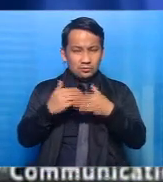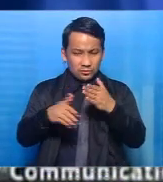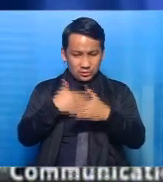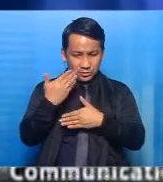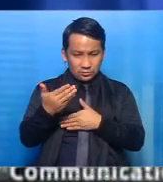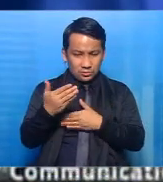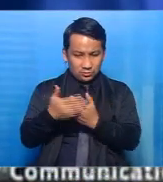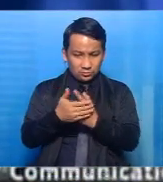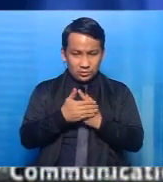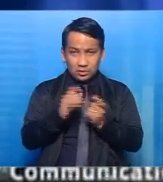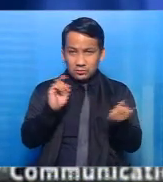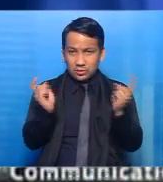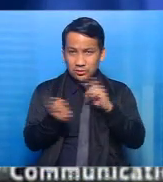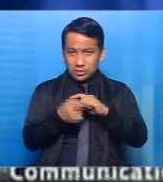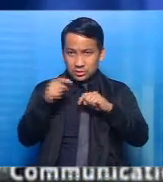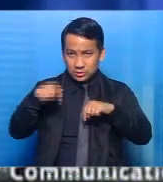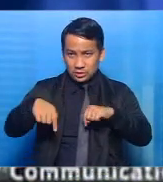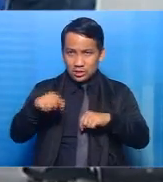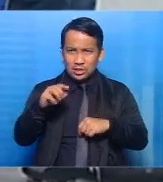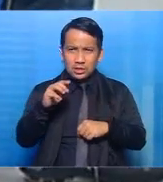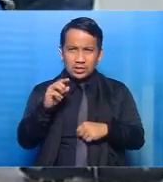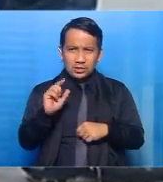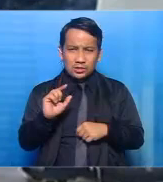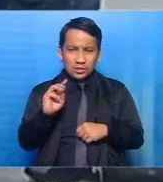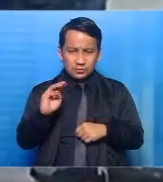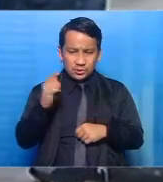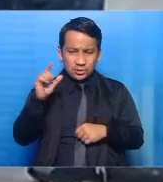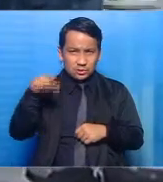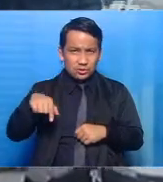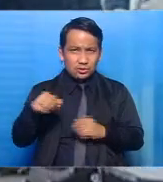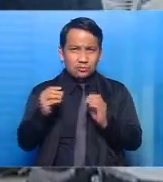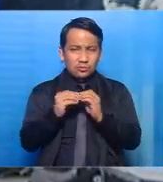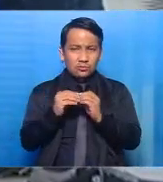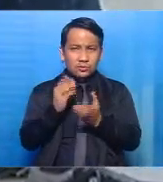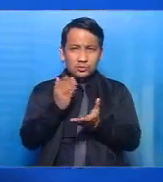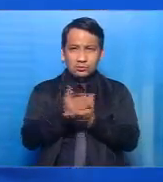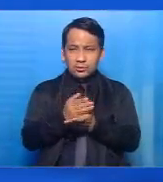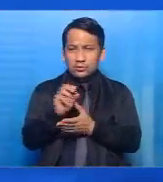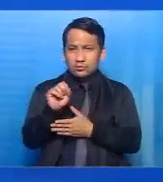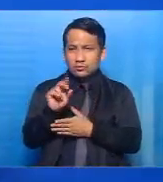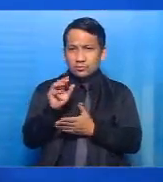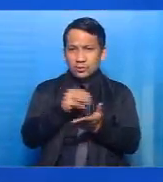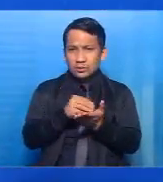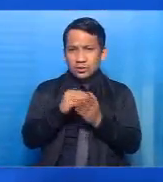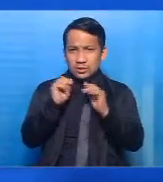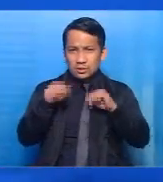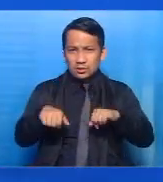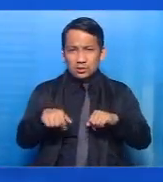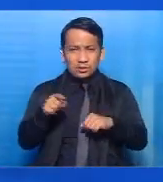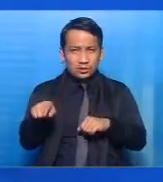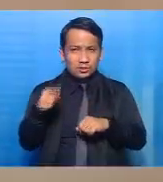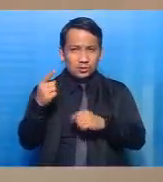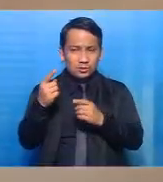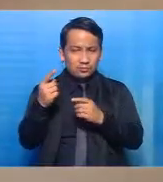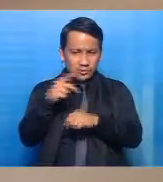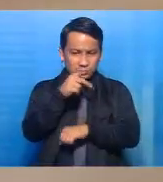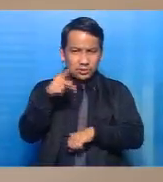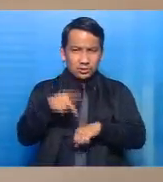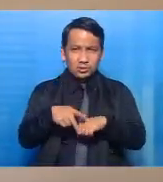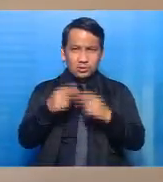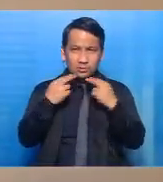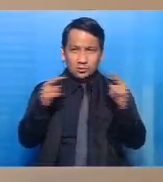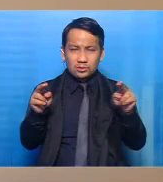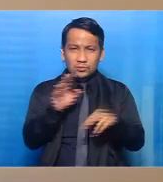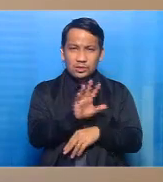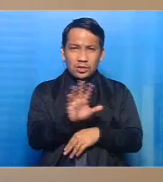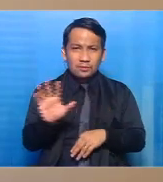kasalukuyang quarantine restrictions oras na magkaroon ng stock na 2 million COVID-19 vaccine shots ang bansa.